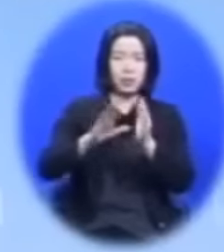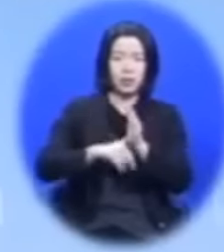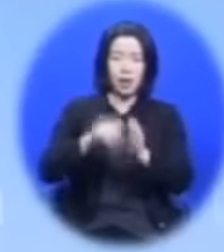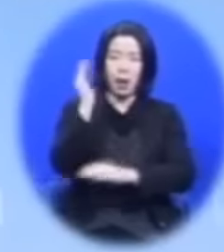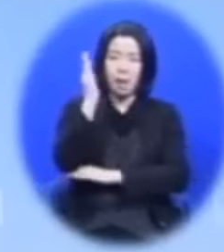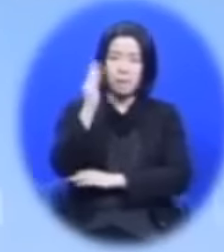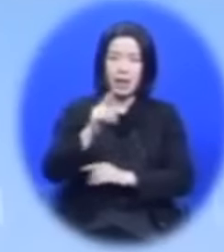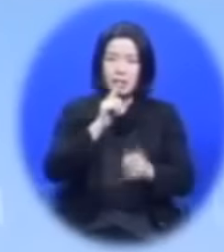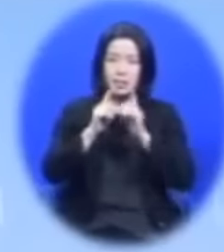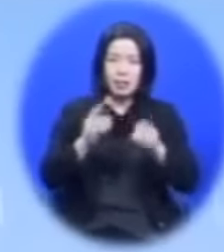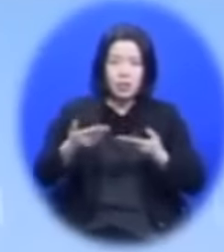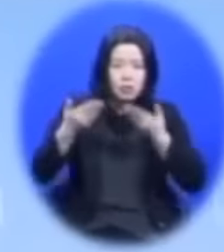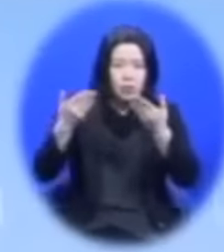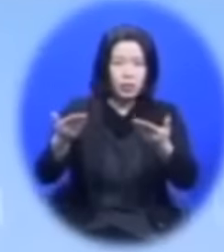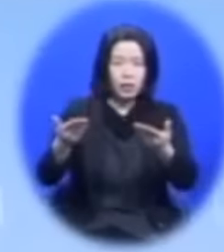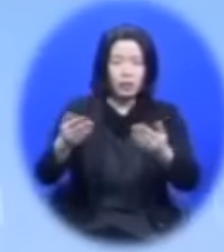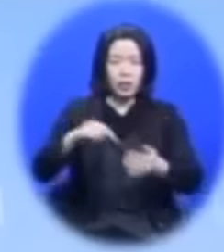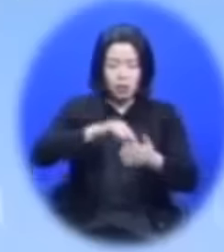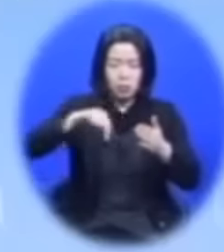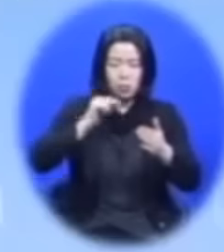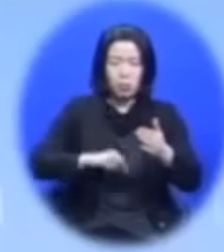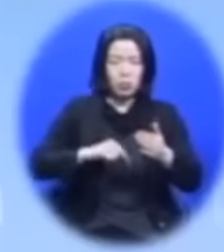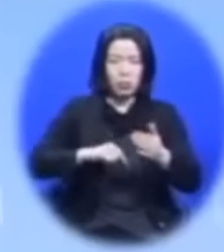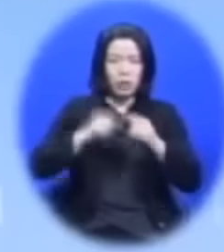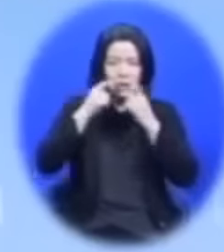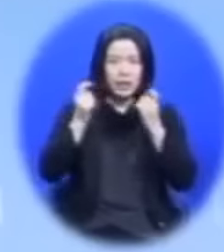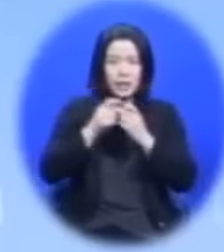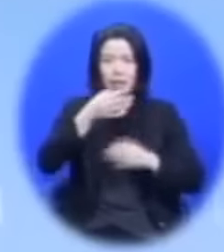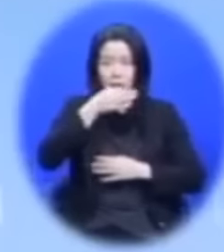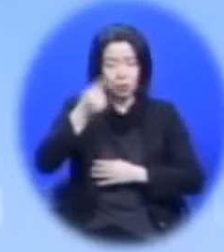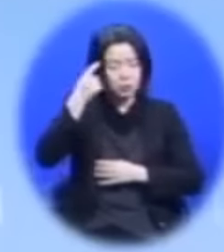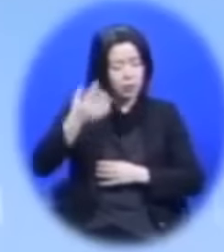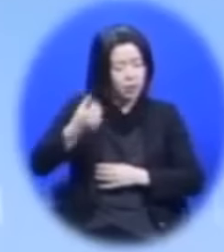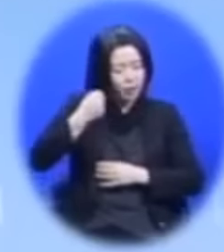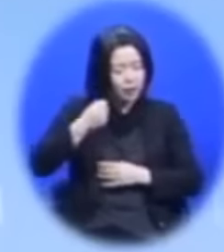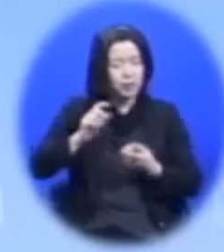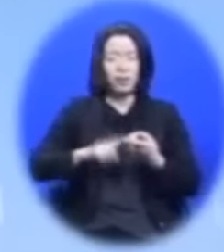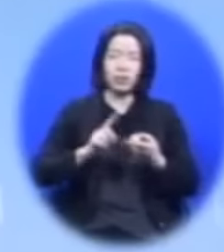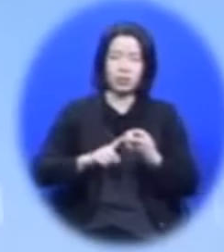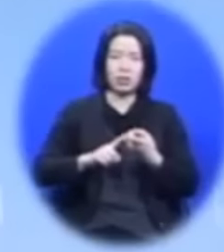전한다고 하면서 그런 속으로 생각을 하고 있다니.